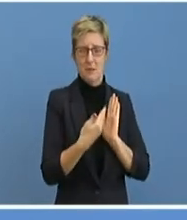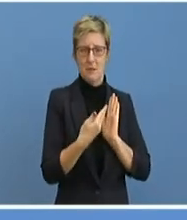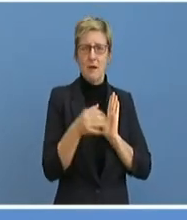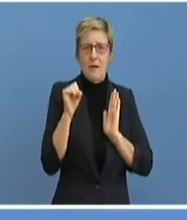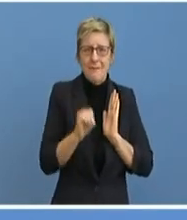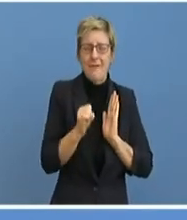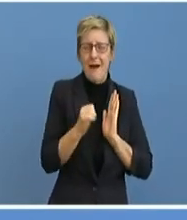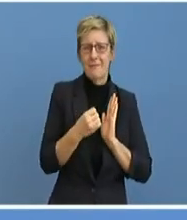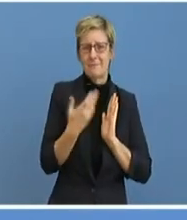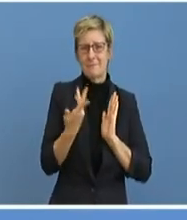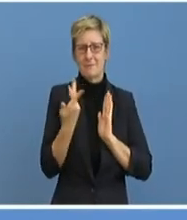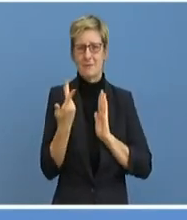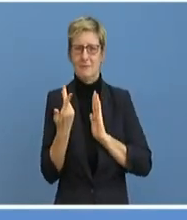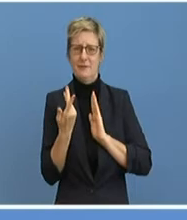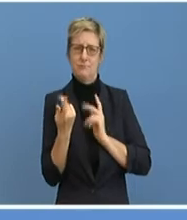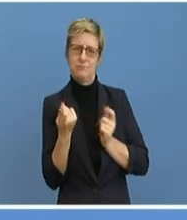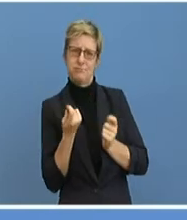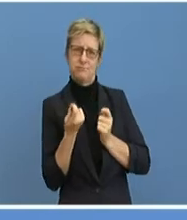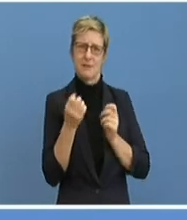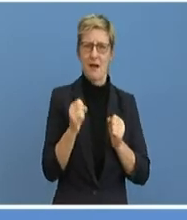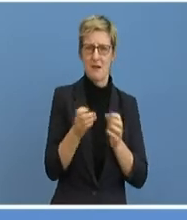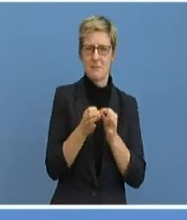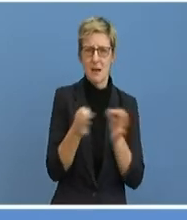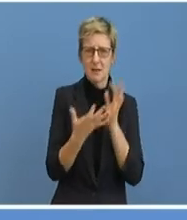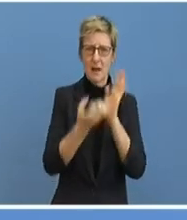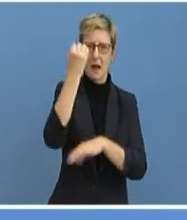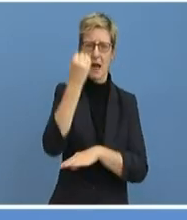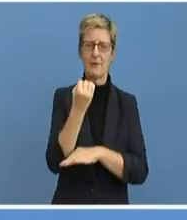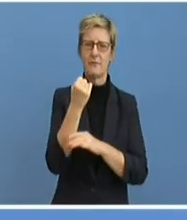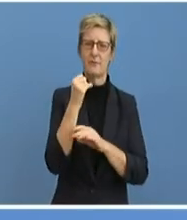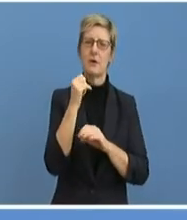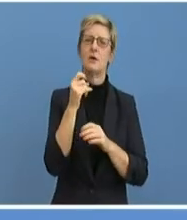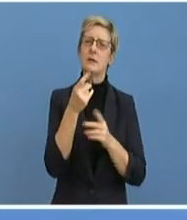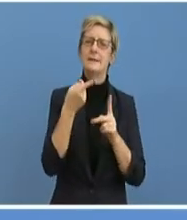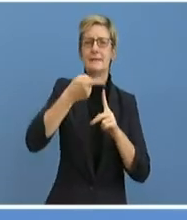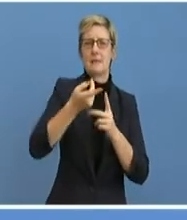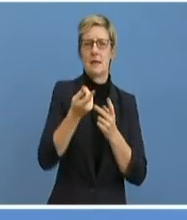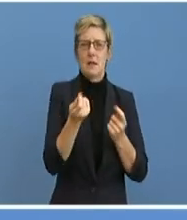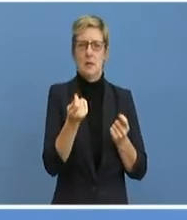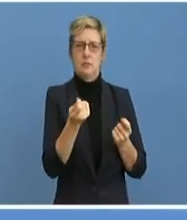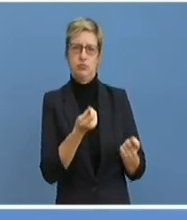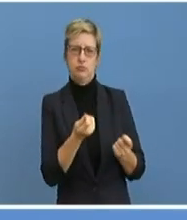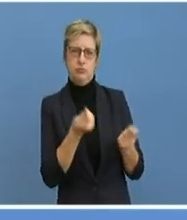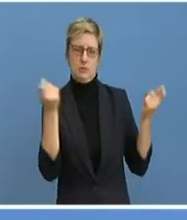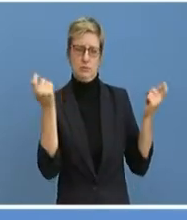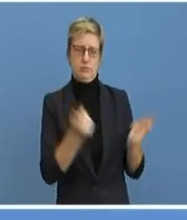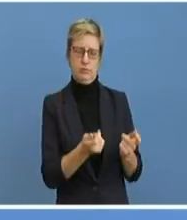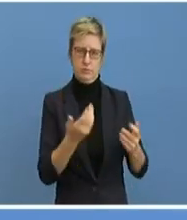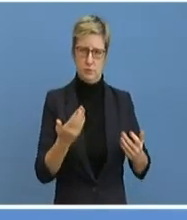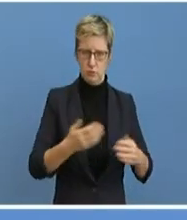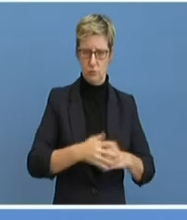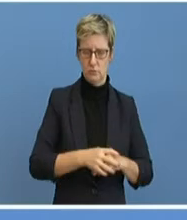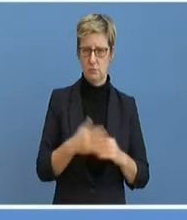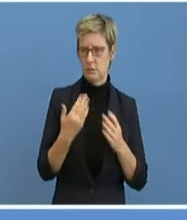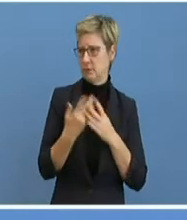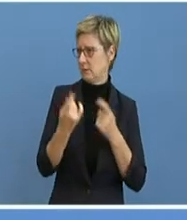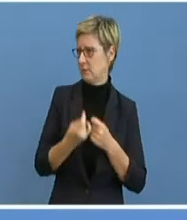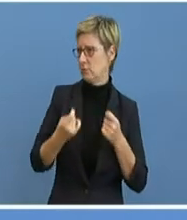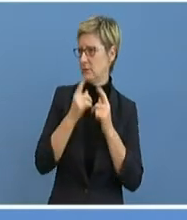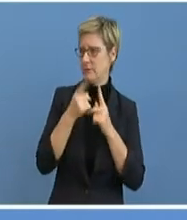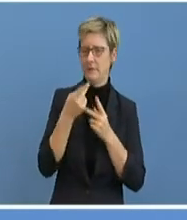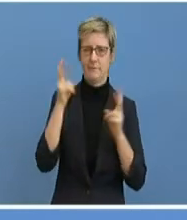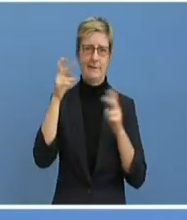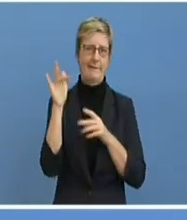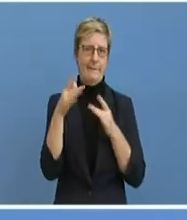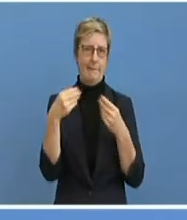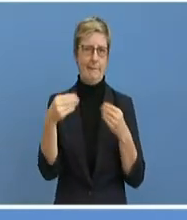gibt. Und wir werben dafür, beziehungsweise im Rahmen der Möglichkeiten des Bundes machen wir es auch so, dass wir Gegenmittel ergreifen. Das